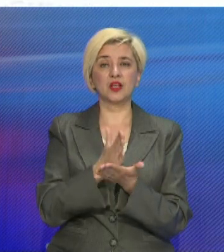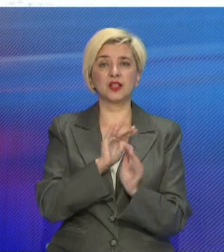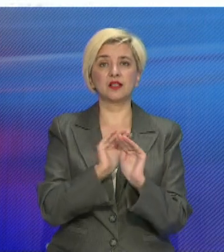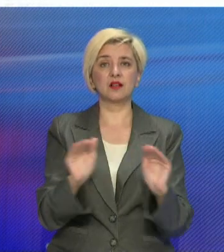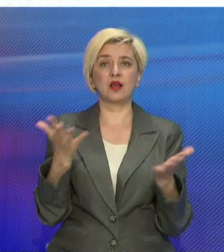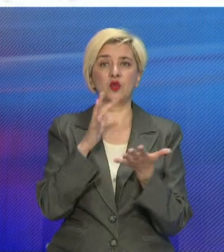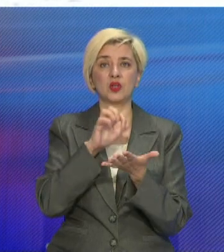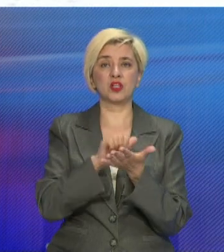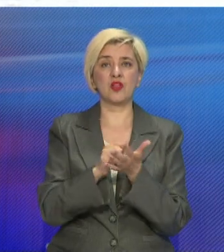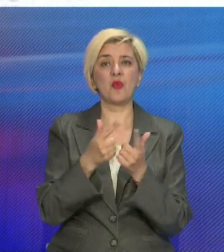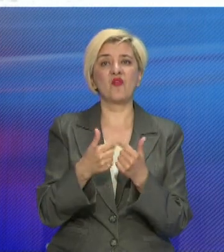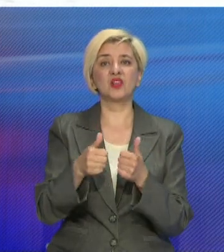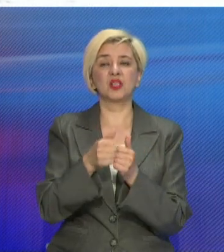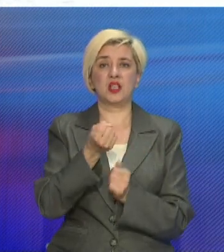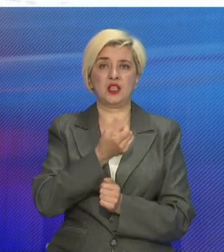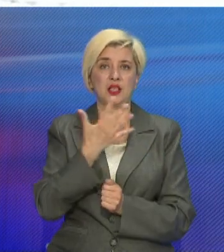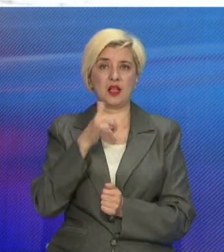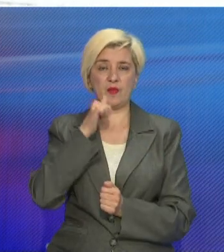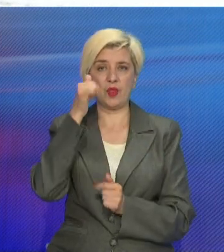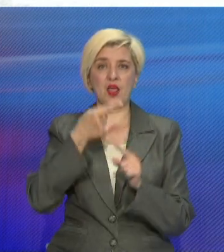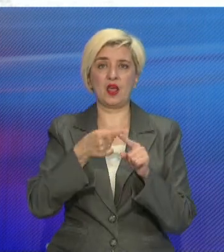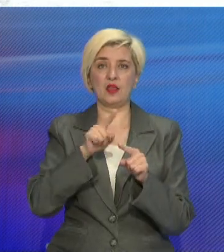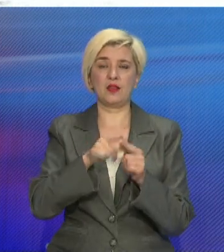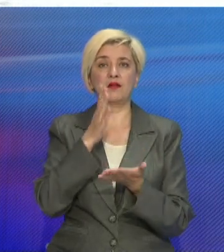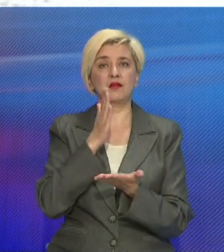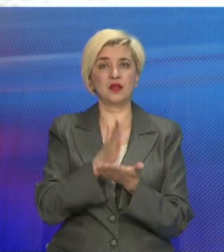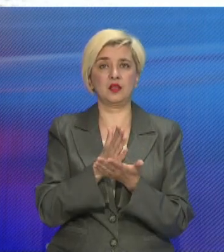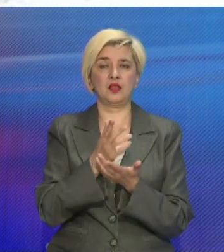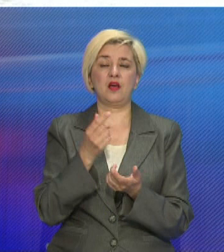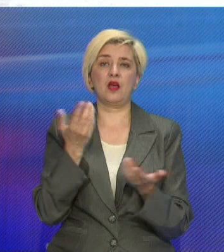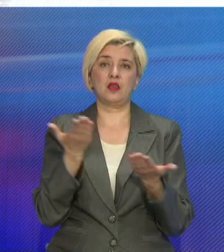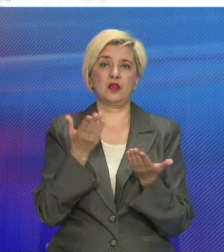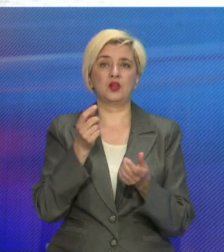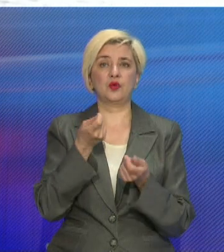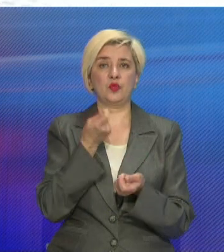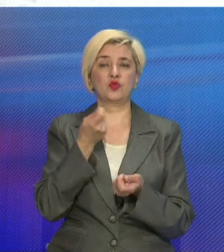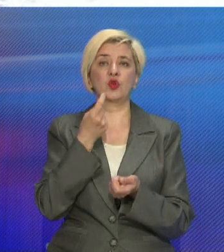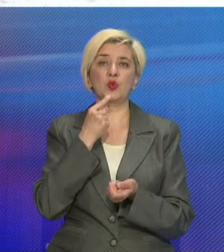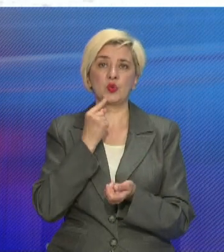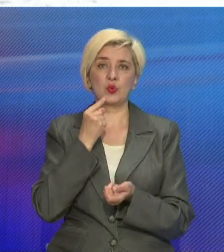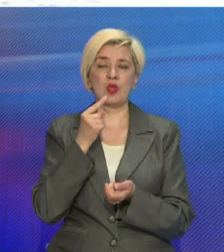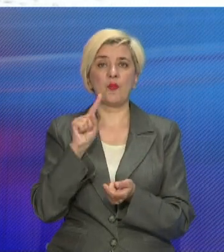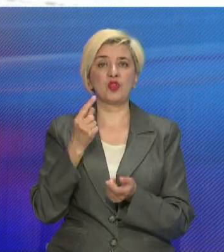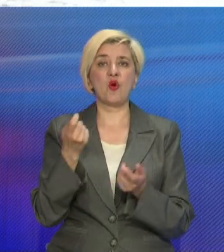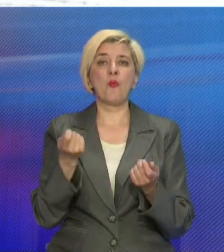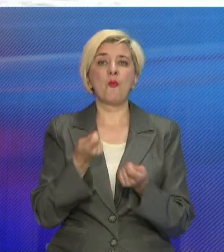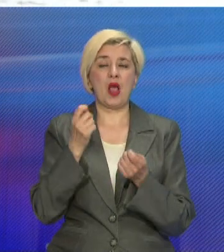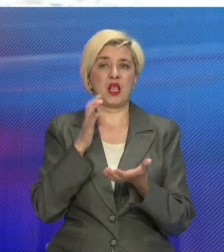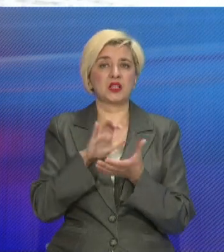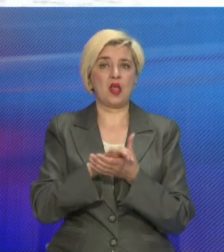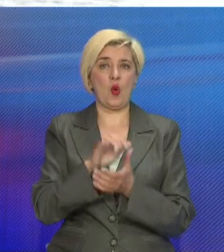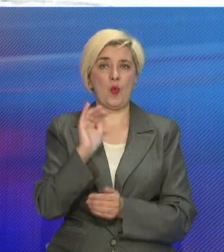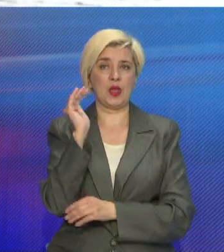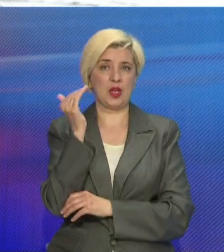занимаются в секции буквально несколько месяцев. Это доставляет определенные сложности, потому что еще такой малознакомый ребенок.